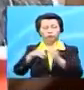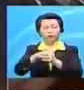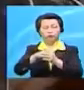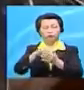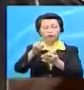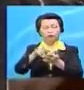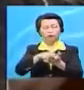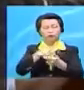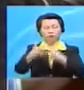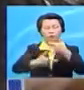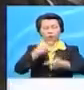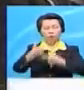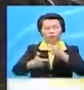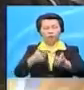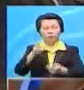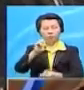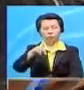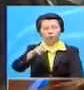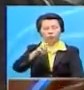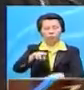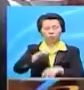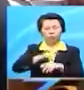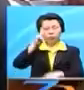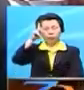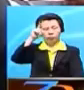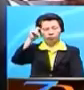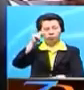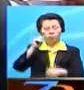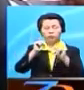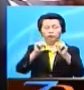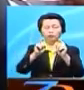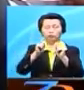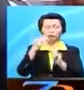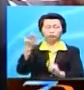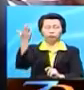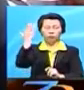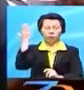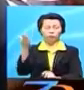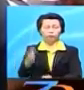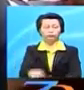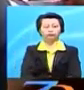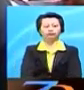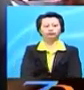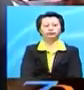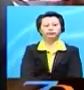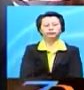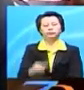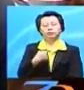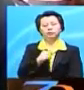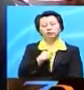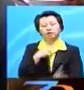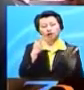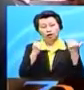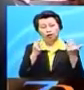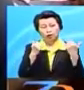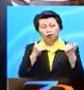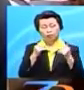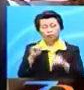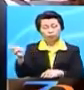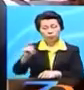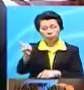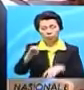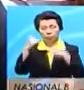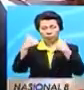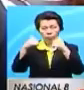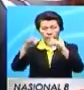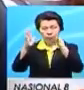Liga Super di Kuala Terengganu Sabtu lalu. Saya agak mana-mana player yang berasi pada